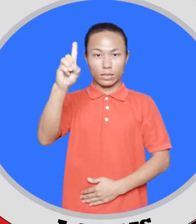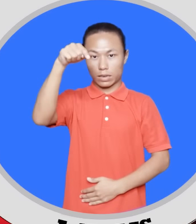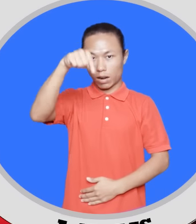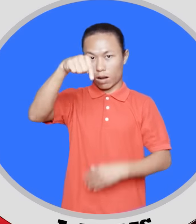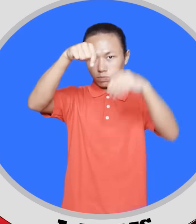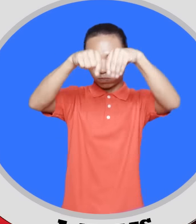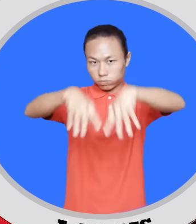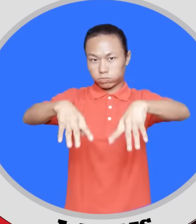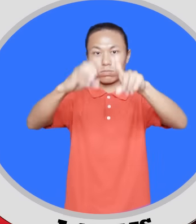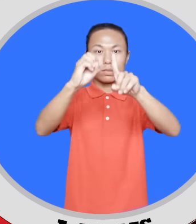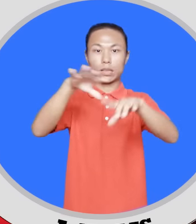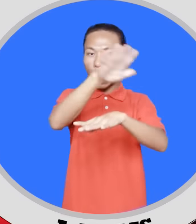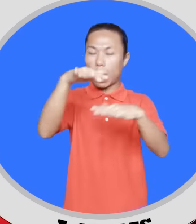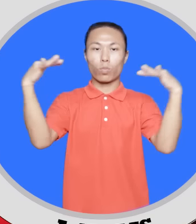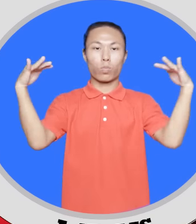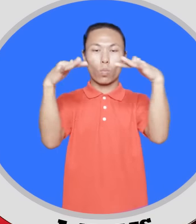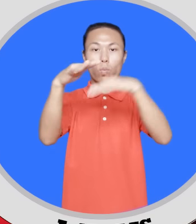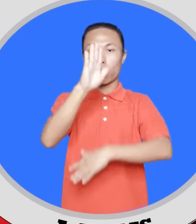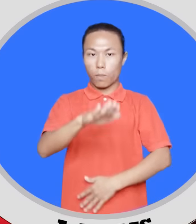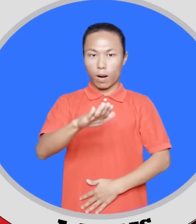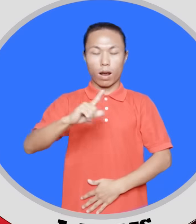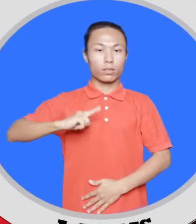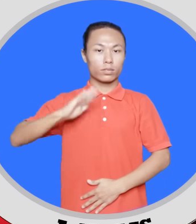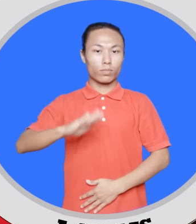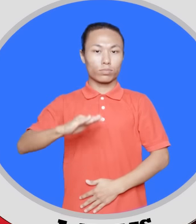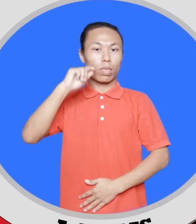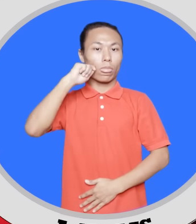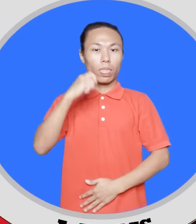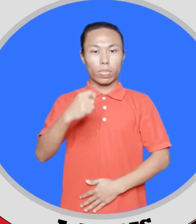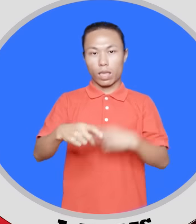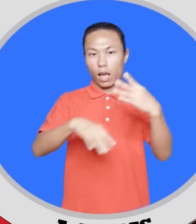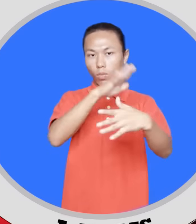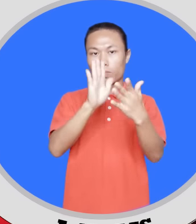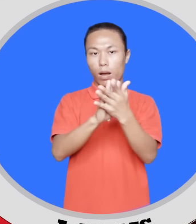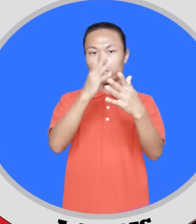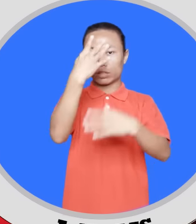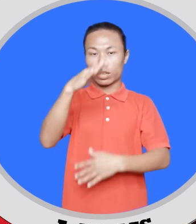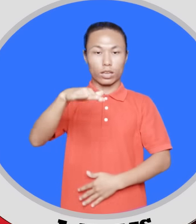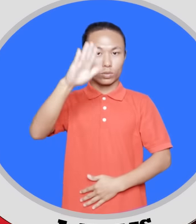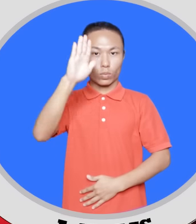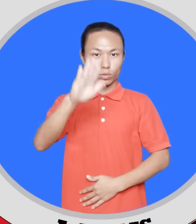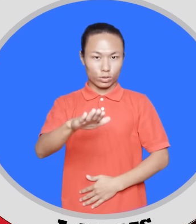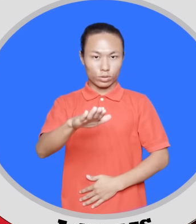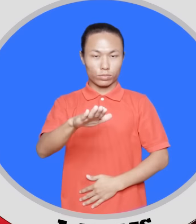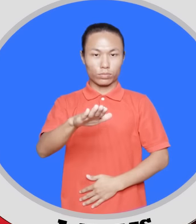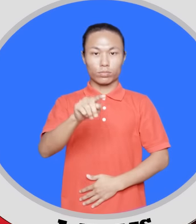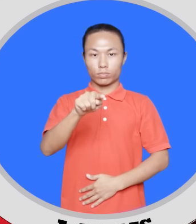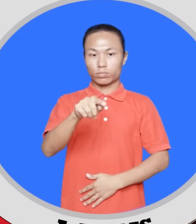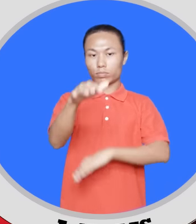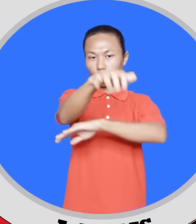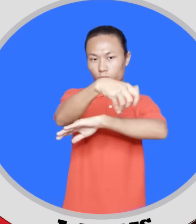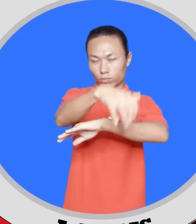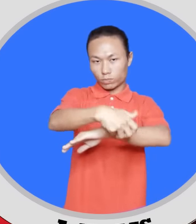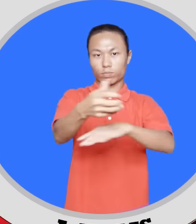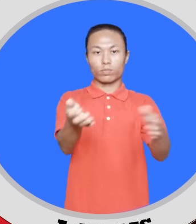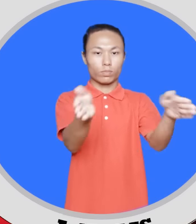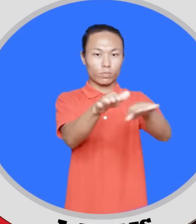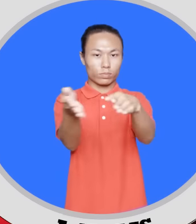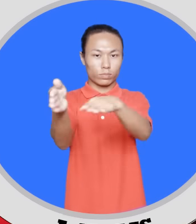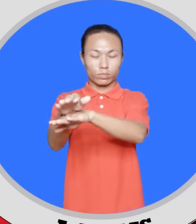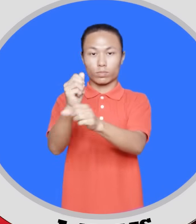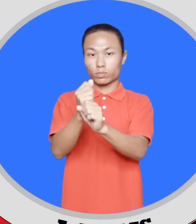တက်မှတရင်တစ်ဆယ်ရင်းစလုံးတန်တွဲမျိုးစစ်စင်ရေးမှာပါဝင်ခဲ့ပြီးတန်တွဲဒေသတိုက်ပွဲတွေအတွင်းရန်သူအလောင်း400ကျော်နန